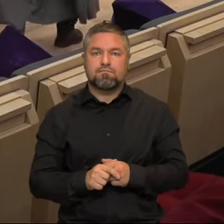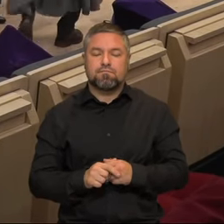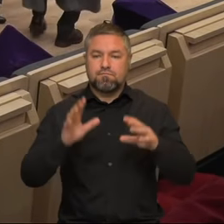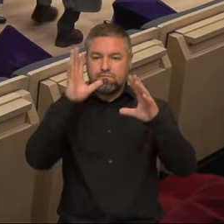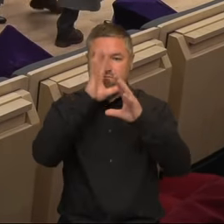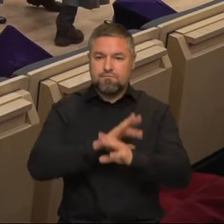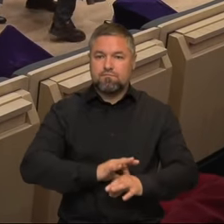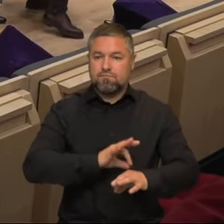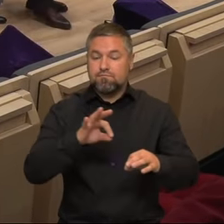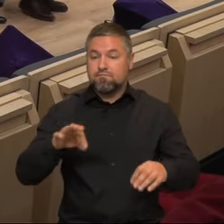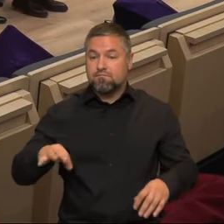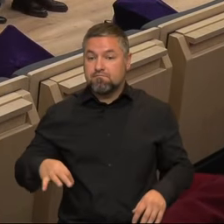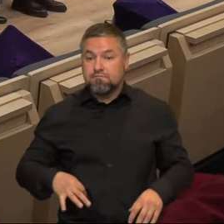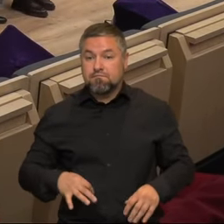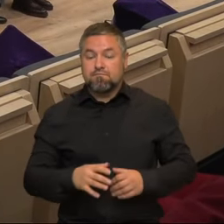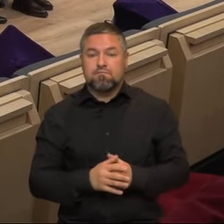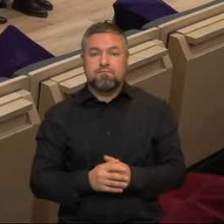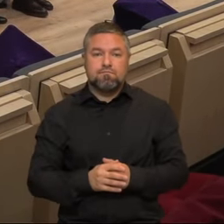Szanowni państwo,